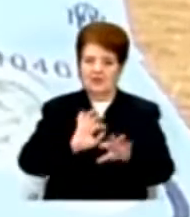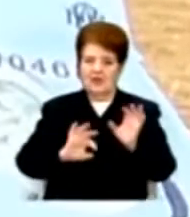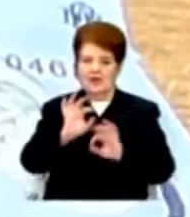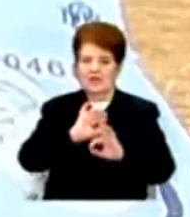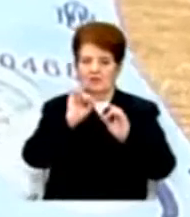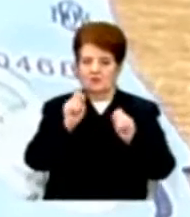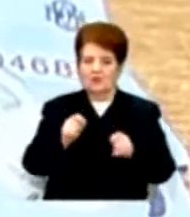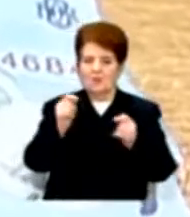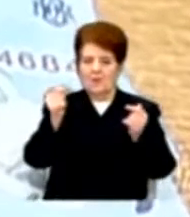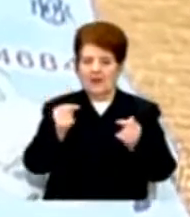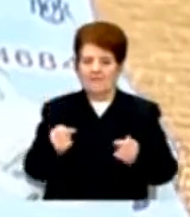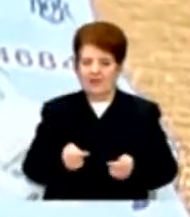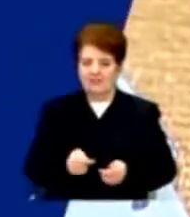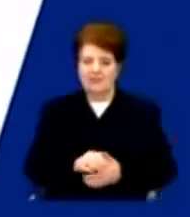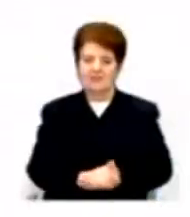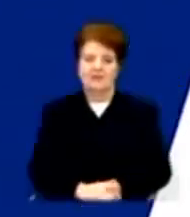darului perfect.